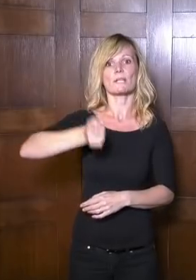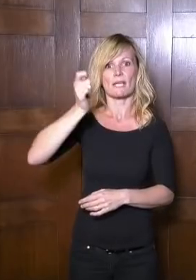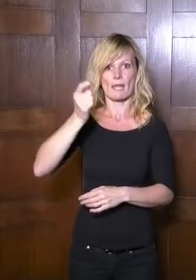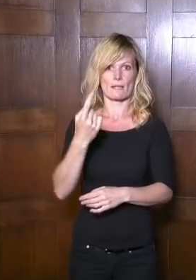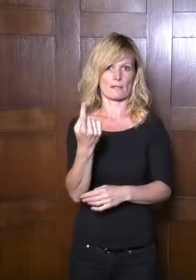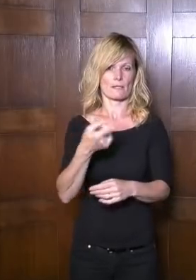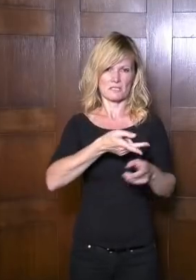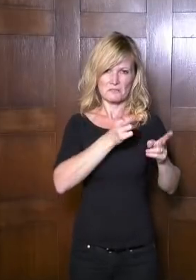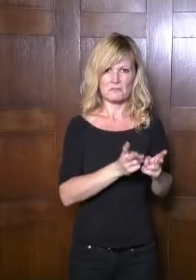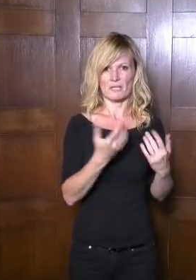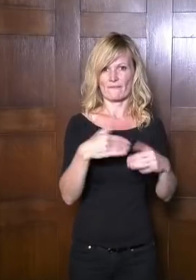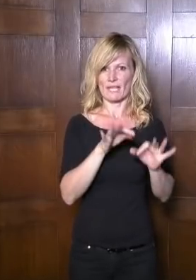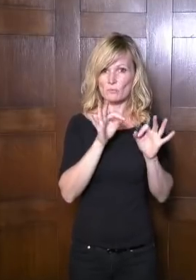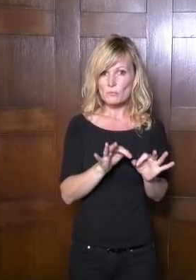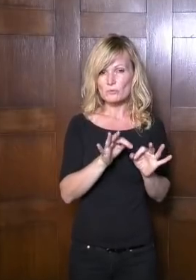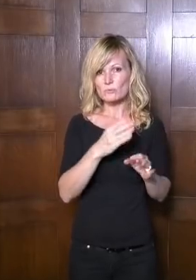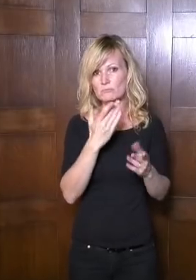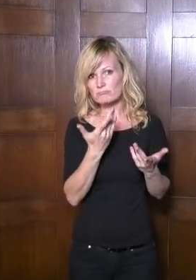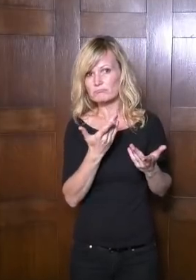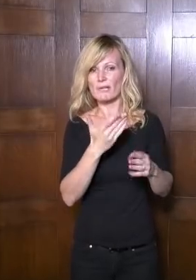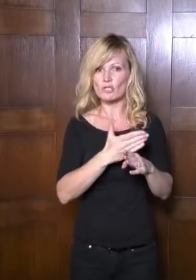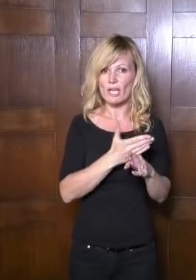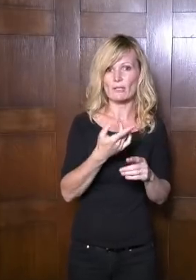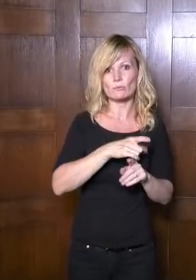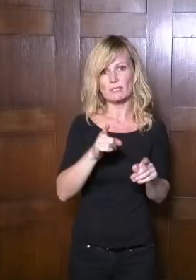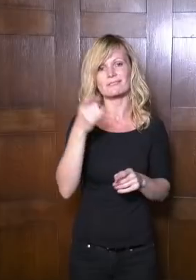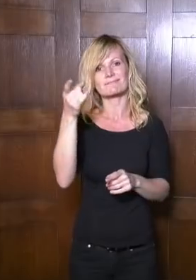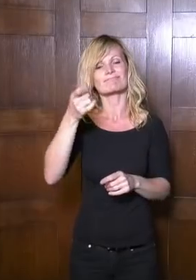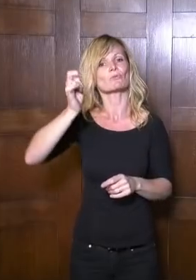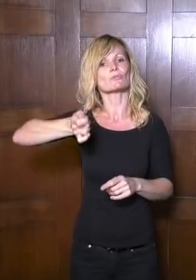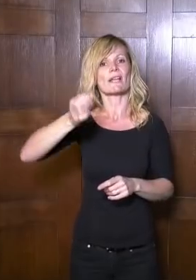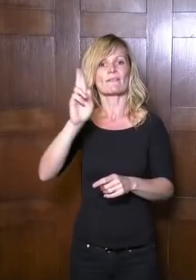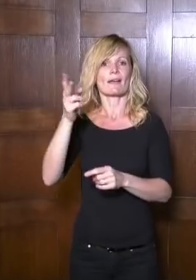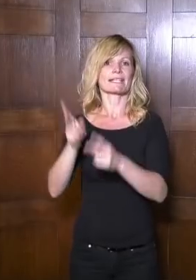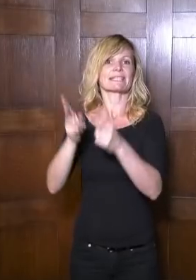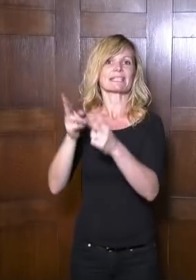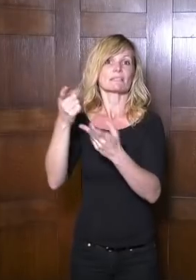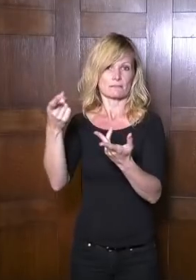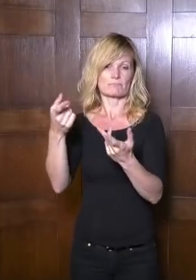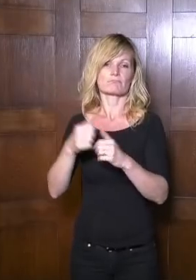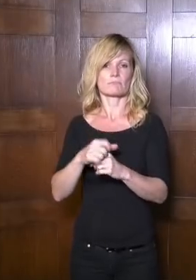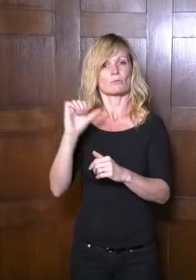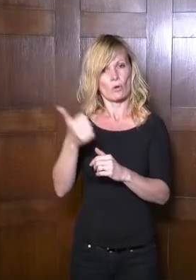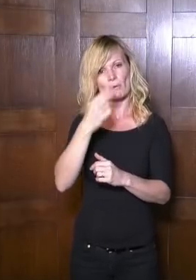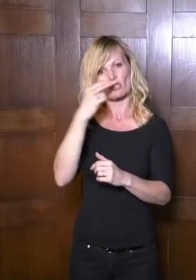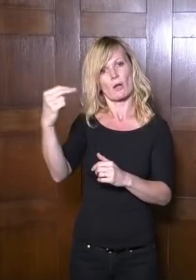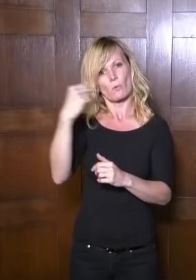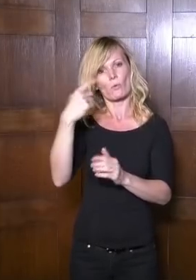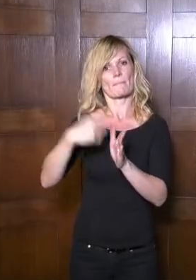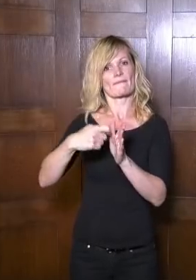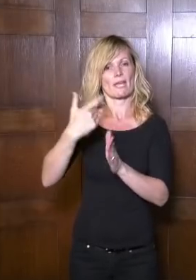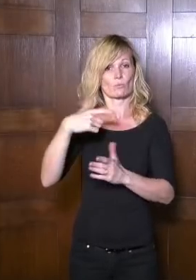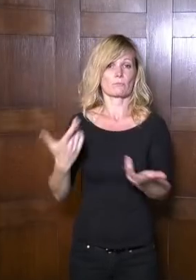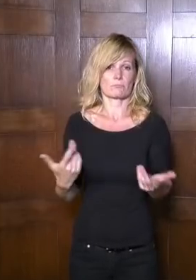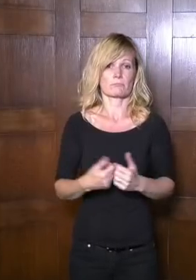sind. Das sind Gerichte. Und auch das haben wir hier erlebt, dass wir an der einen oder anderen Stelle